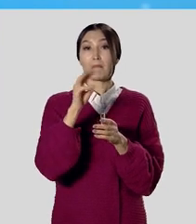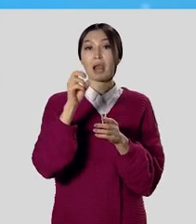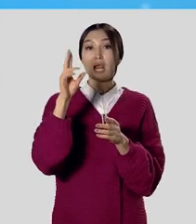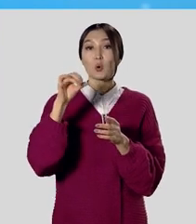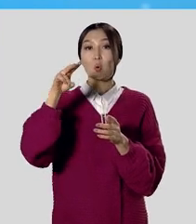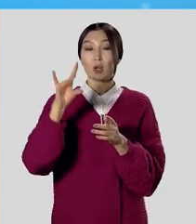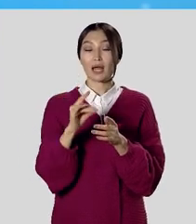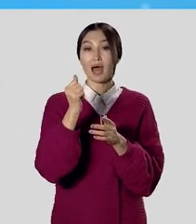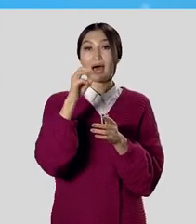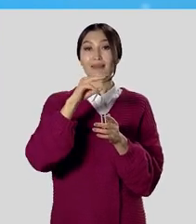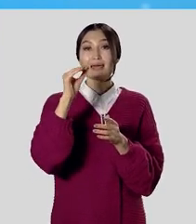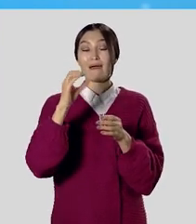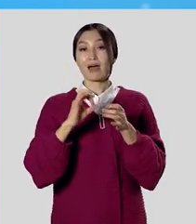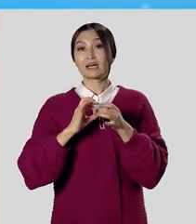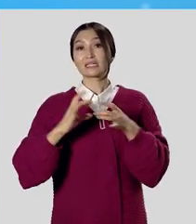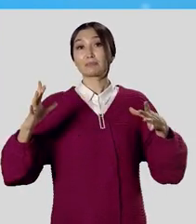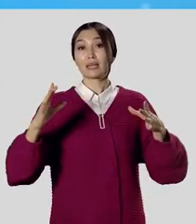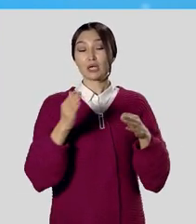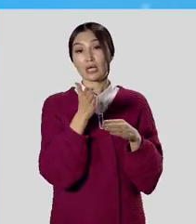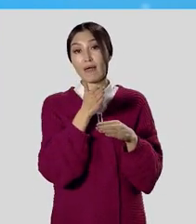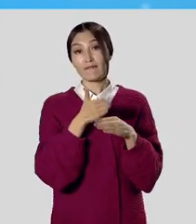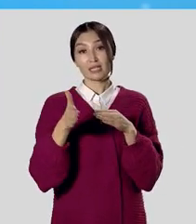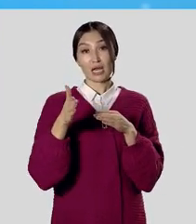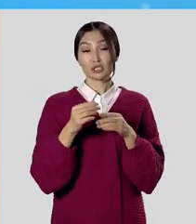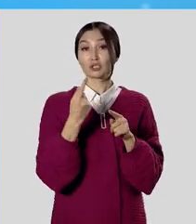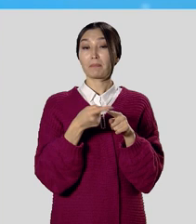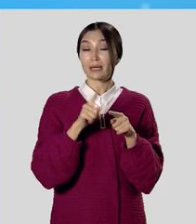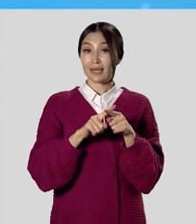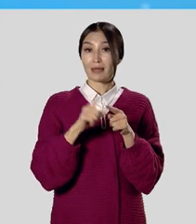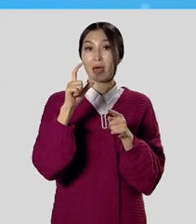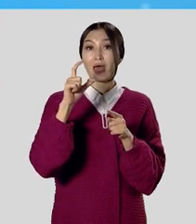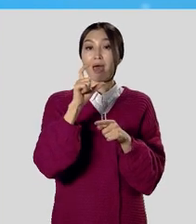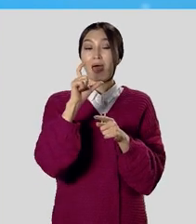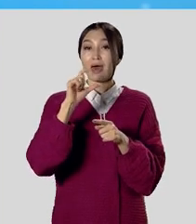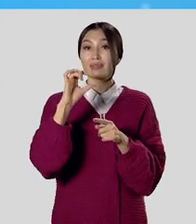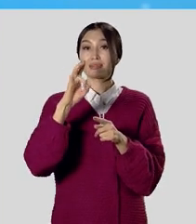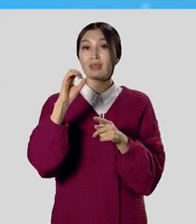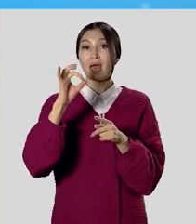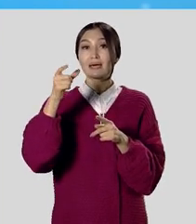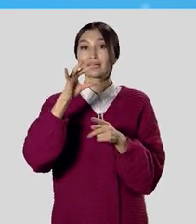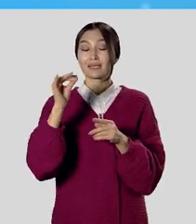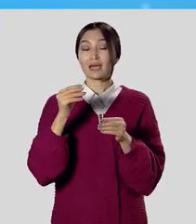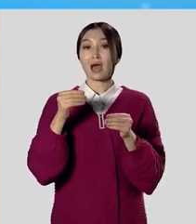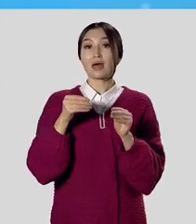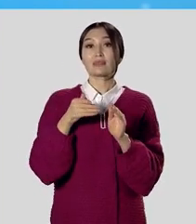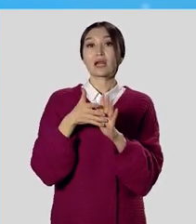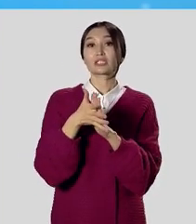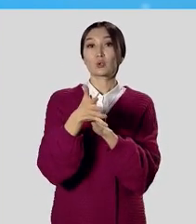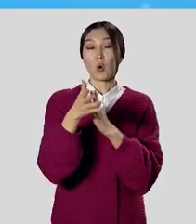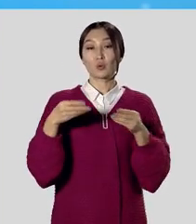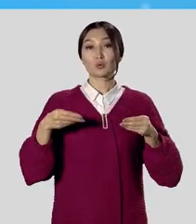АТФ распадаются, и выделяющаяся при этом энергия расходуется на